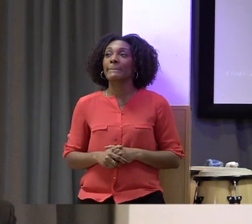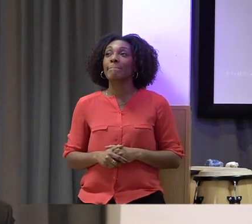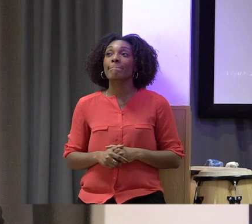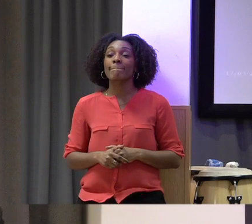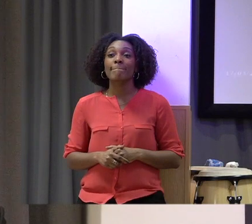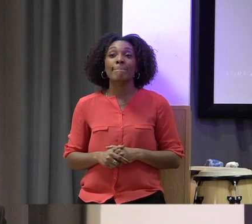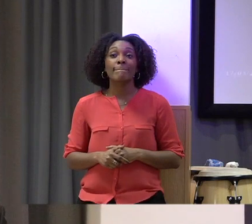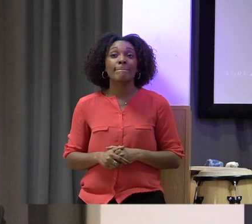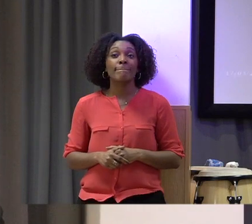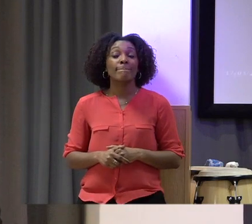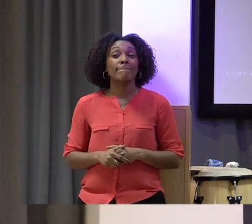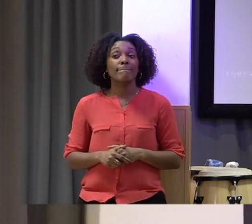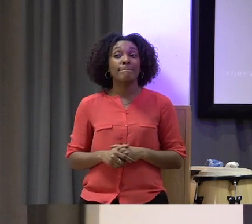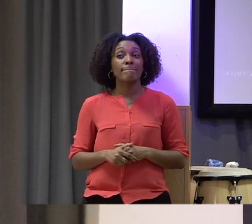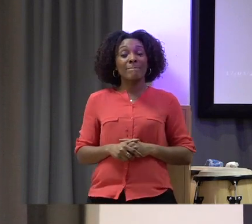Je suis